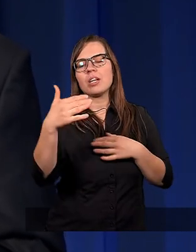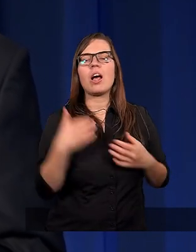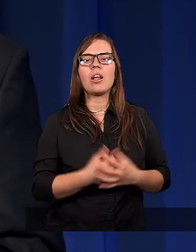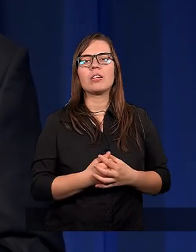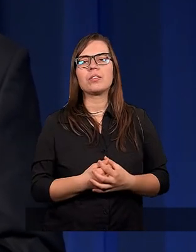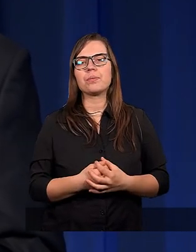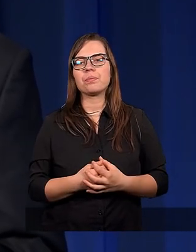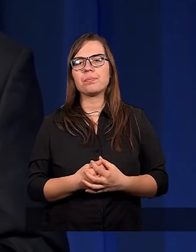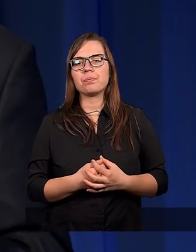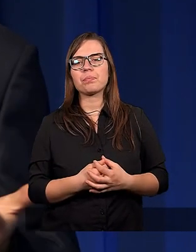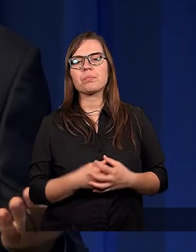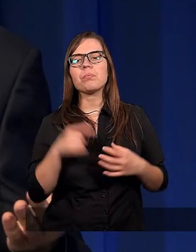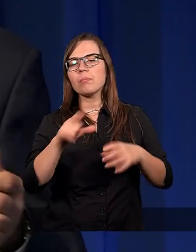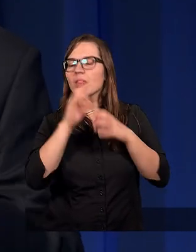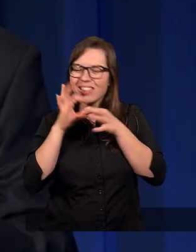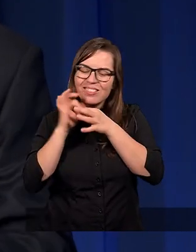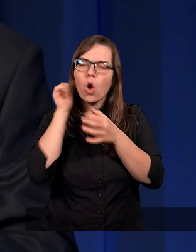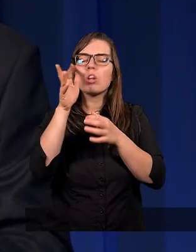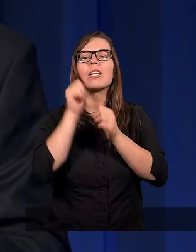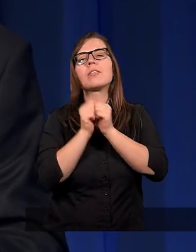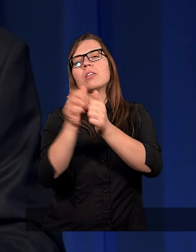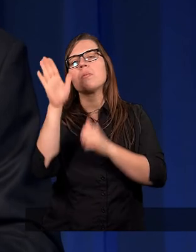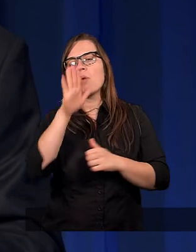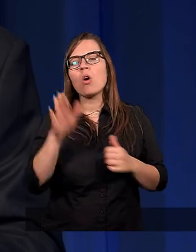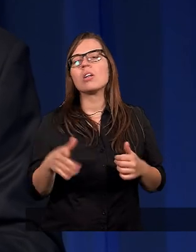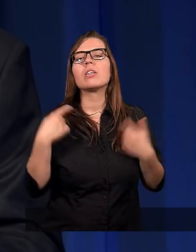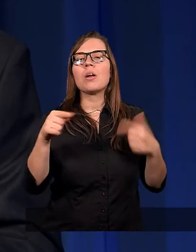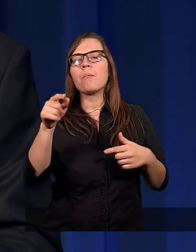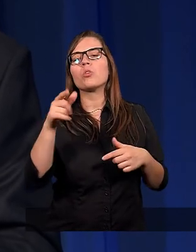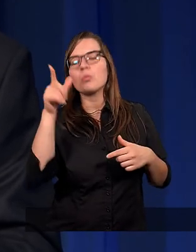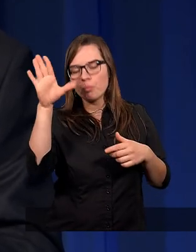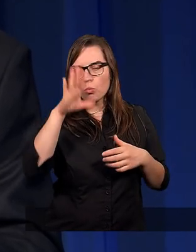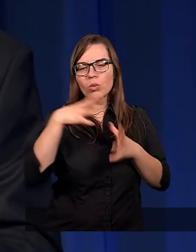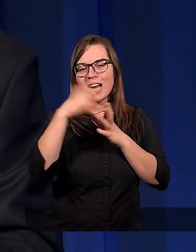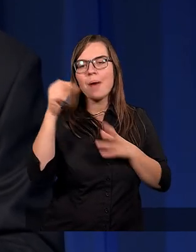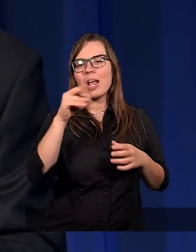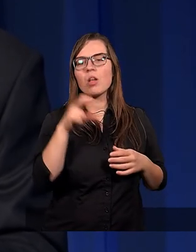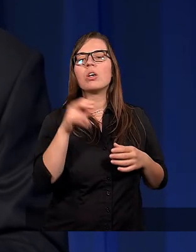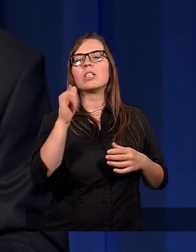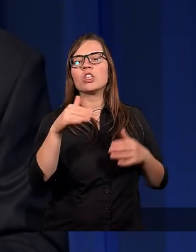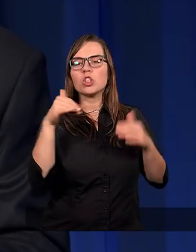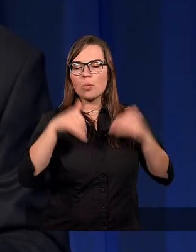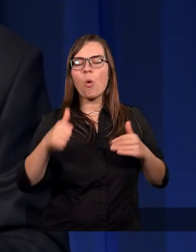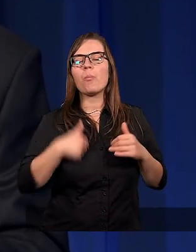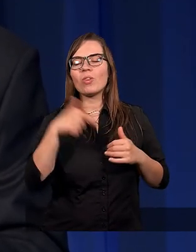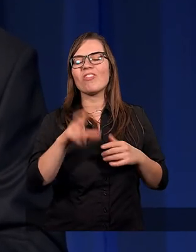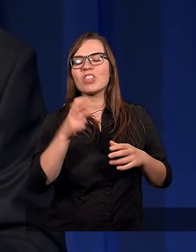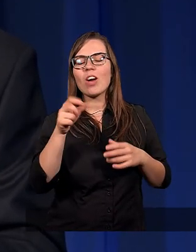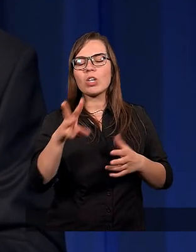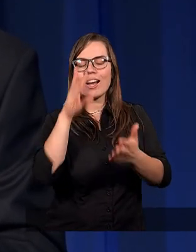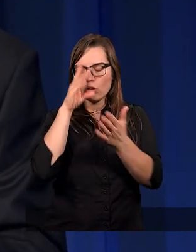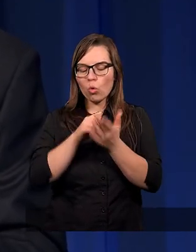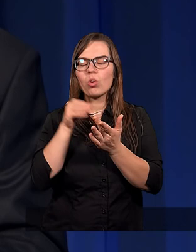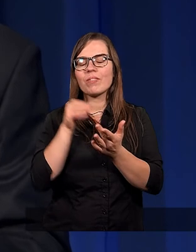Ty. Chodził z Bogiem, a potem nie było Go, bo zabrał Go Bóg. I chciałbym, żebyśmy mogli właśnie czegoś takiego